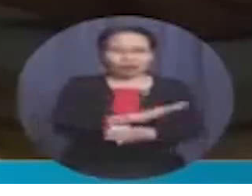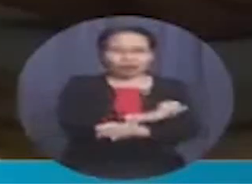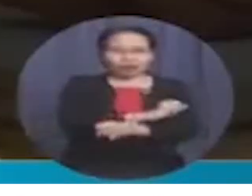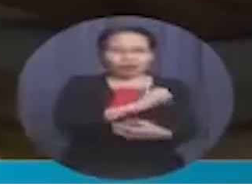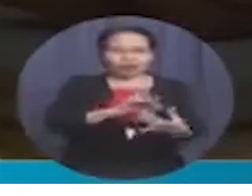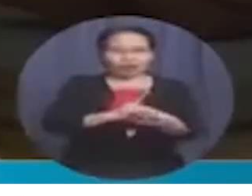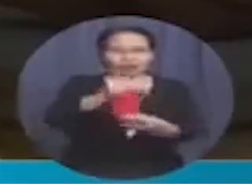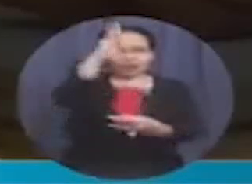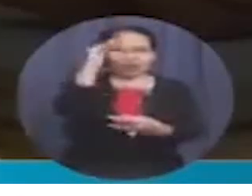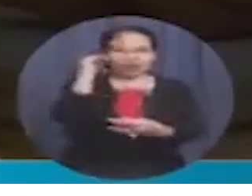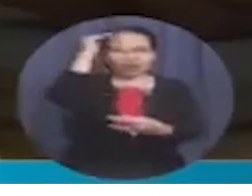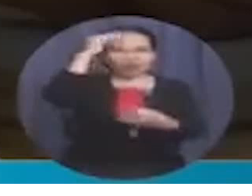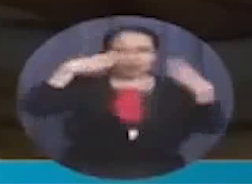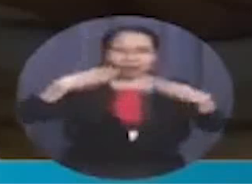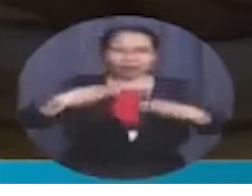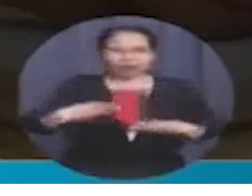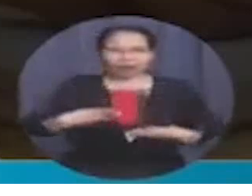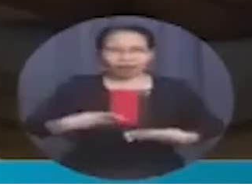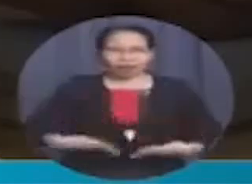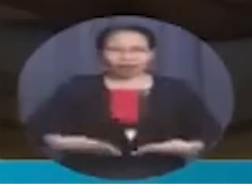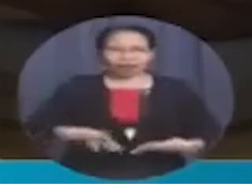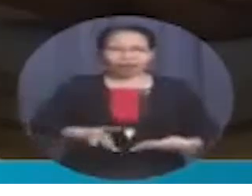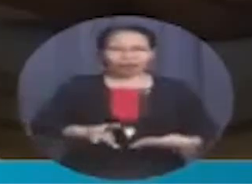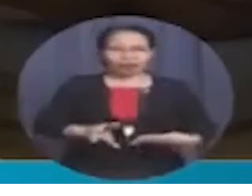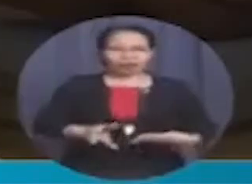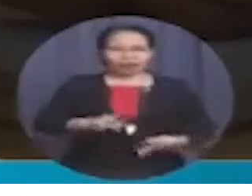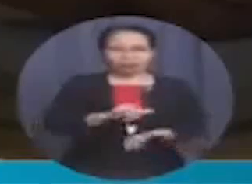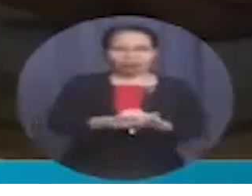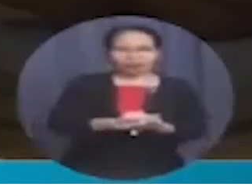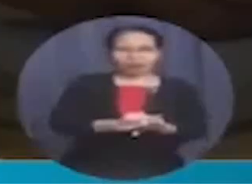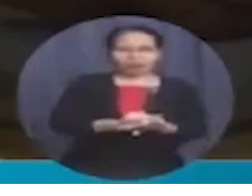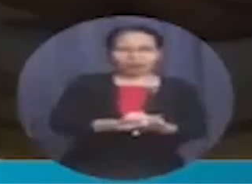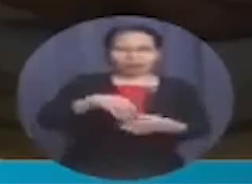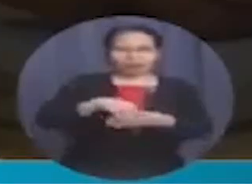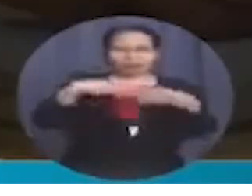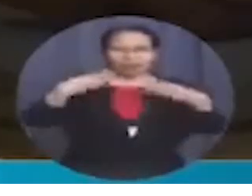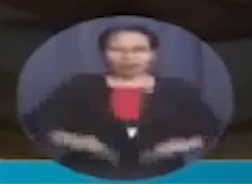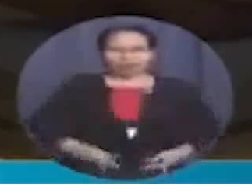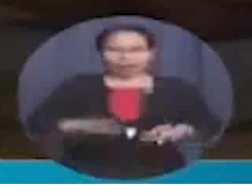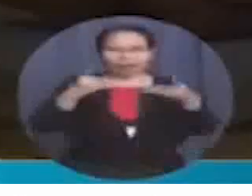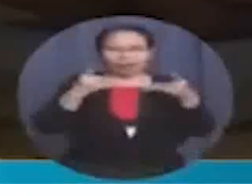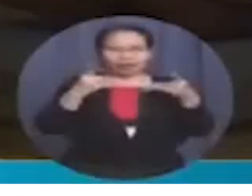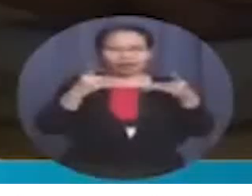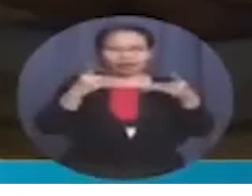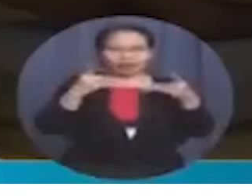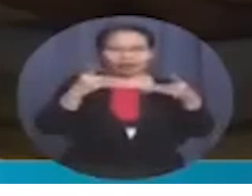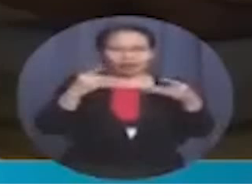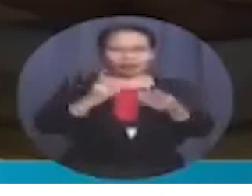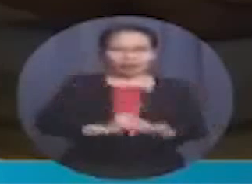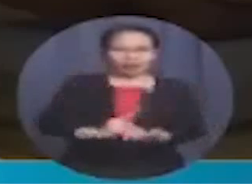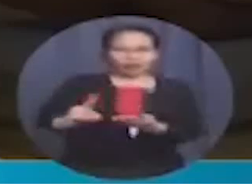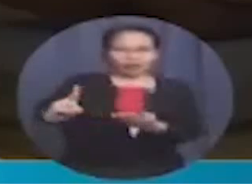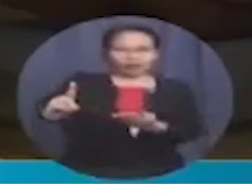all the fullness of the Godhead bodily. Ayon, dun sa katawan, tumira yung